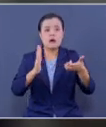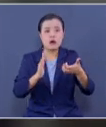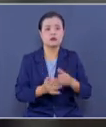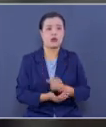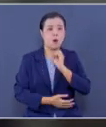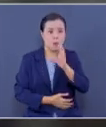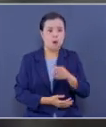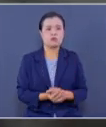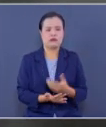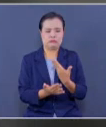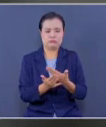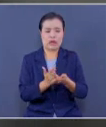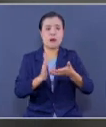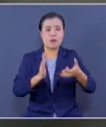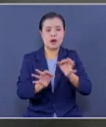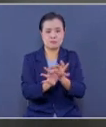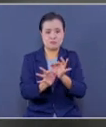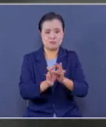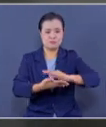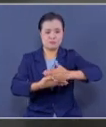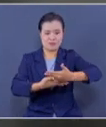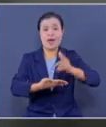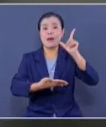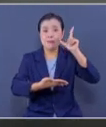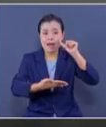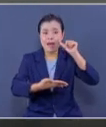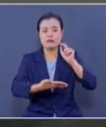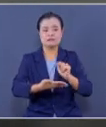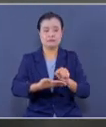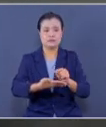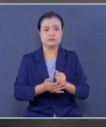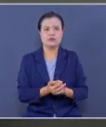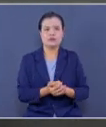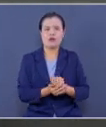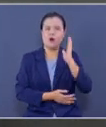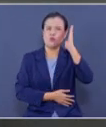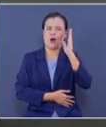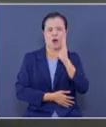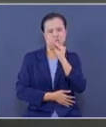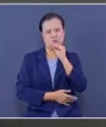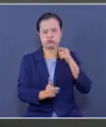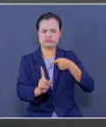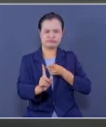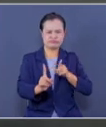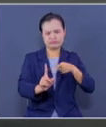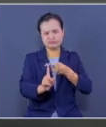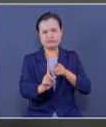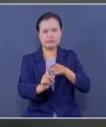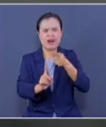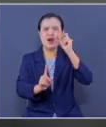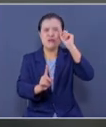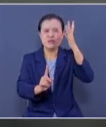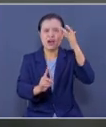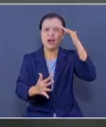บอกว่าจะมาถอนเงินจากบัญชีของคุณแม่อืแต่ชายคนนี้ผู้จาวกไปวนมาครับผู้จาไม่รู้